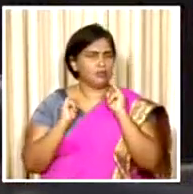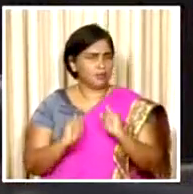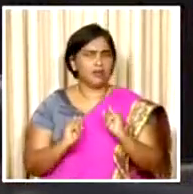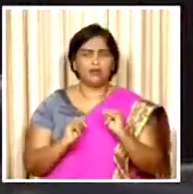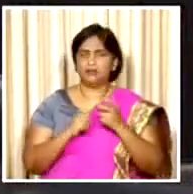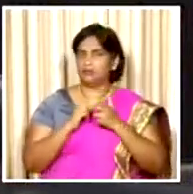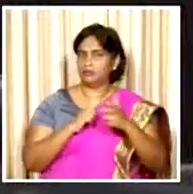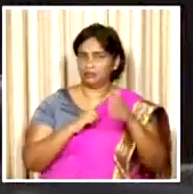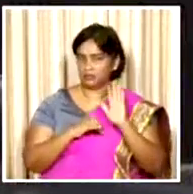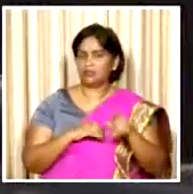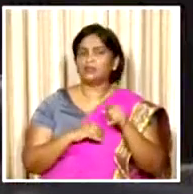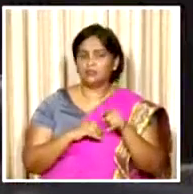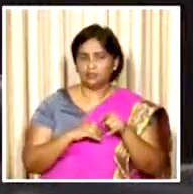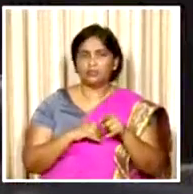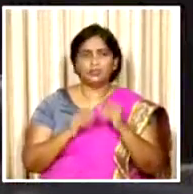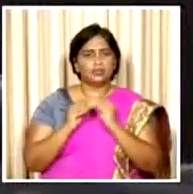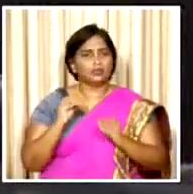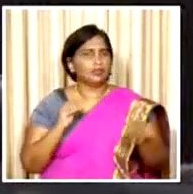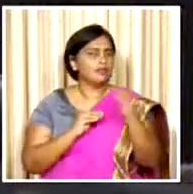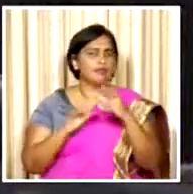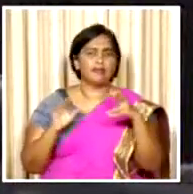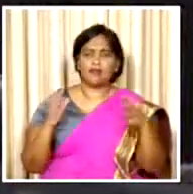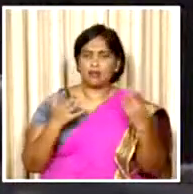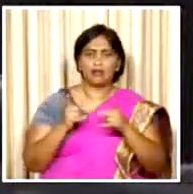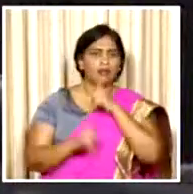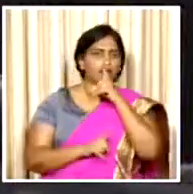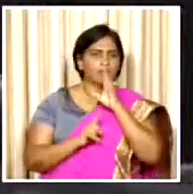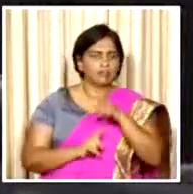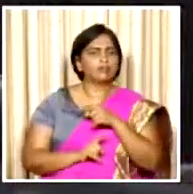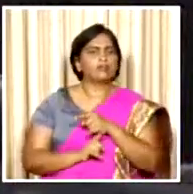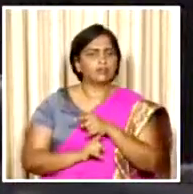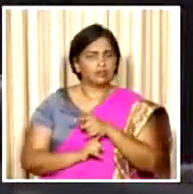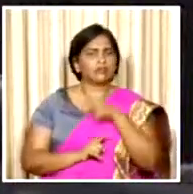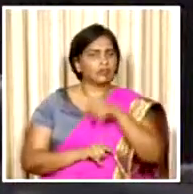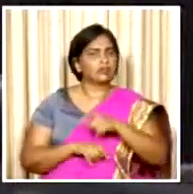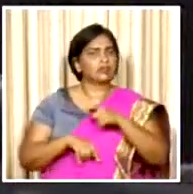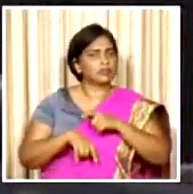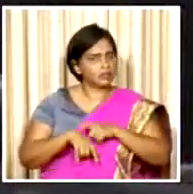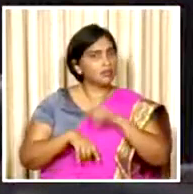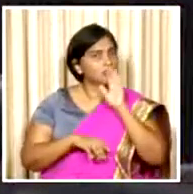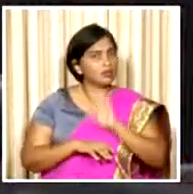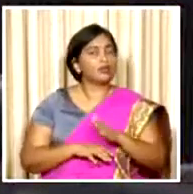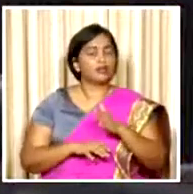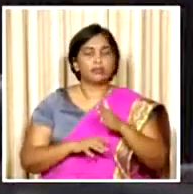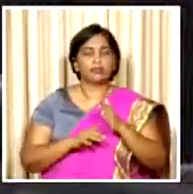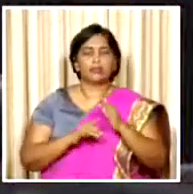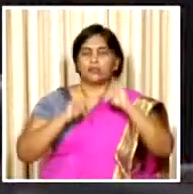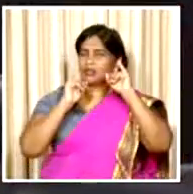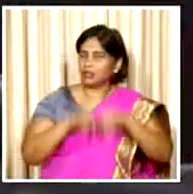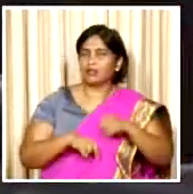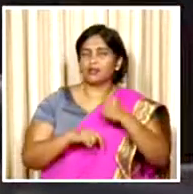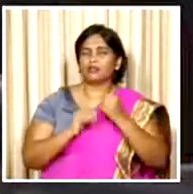තත්වයක්. මේ විකල්පයක් නැහැ කියන කතාව තමයි මේ මොහොතේ තියෙන්න පුළුවන් ප්‍රතිගාමීම